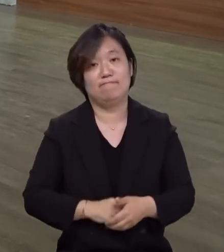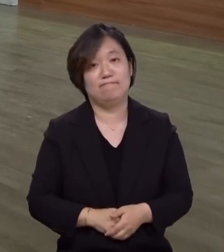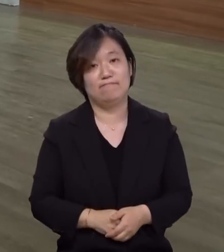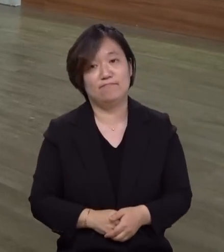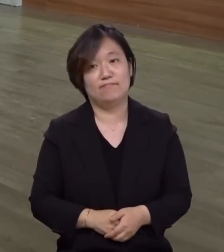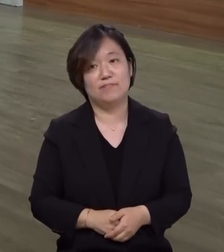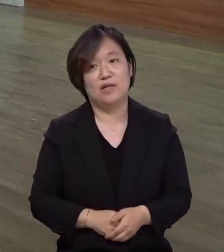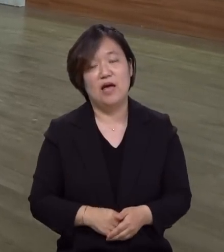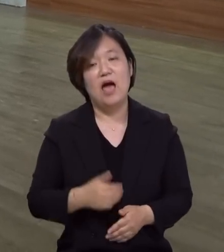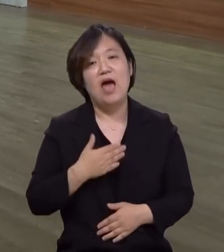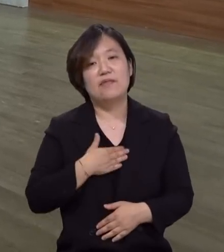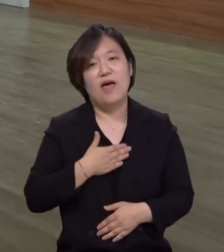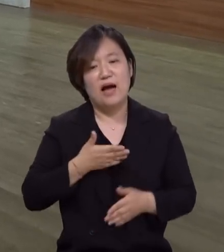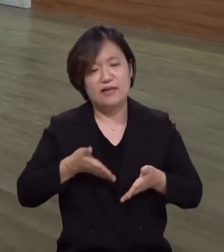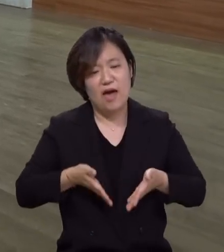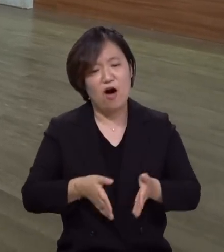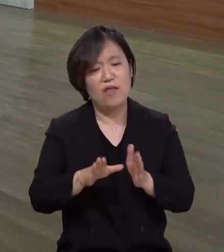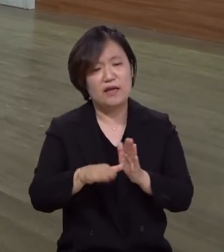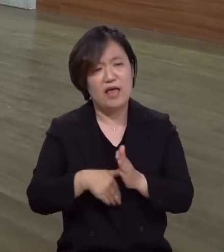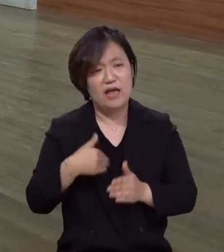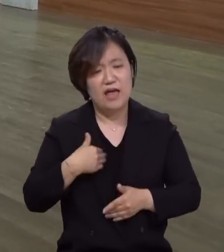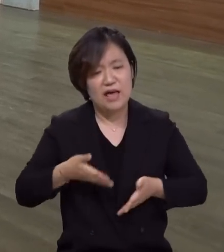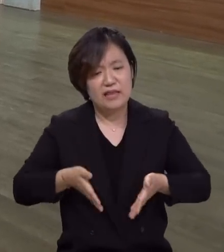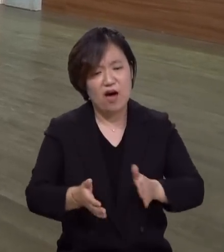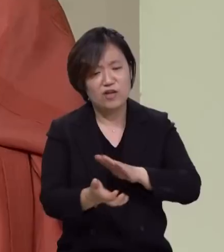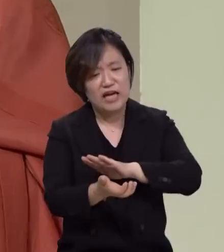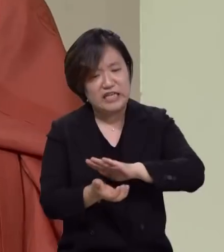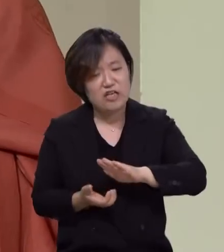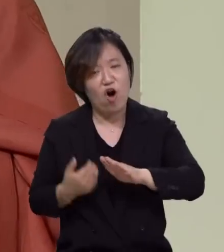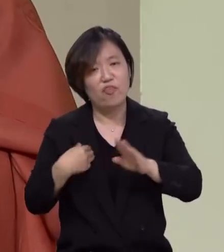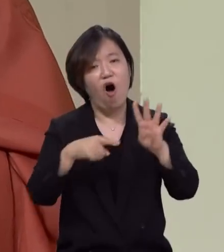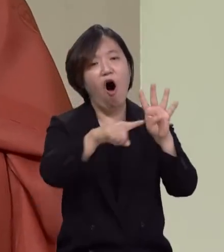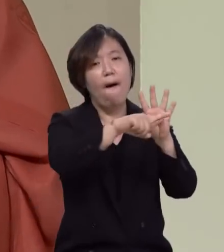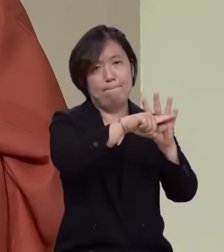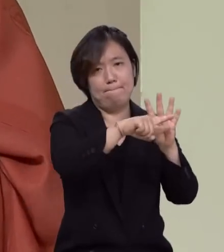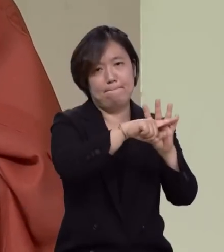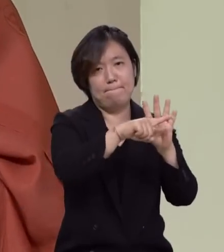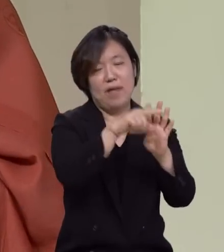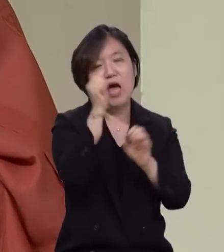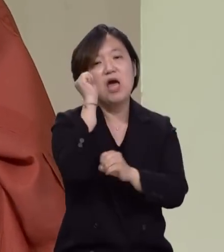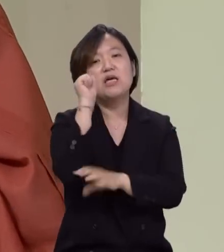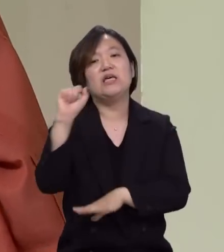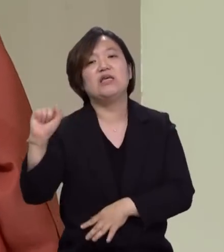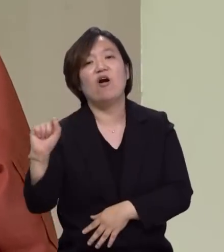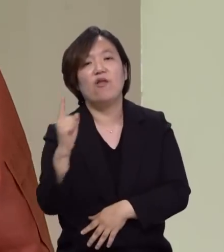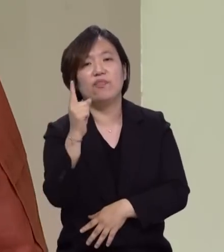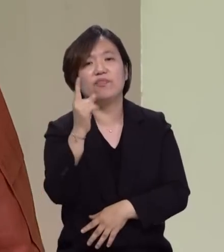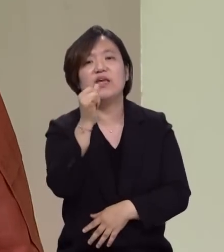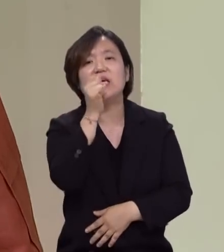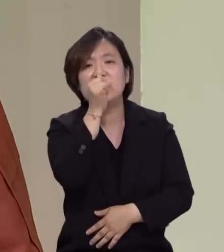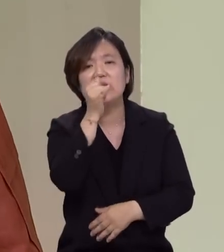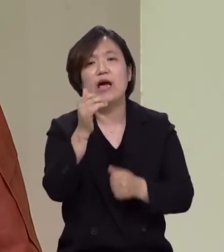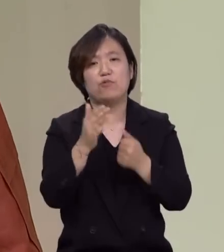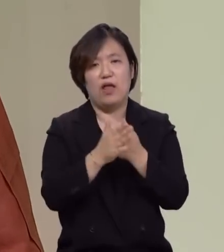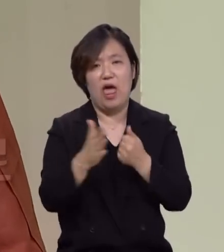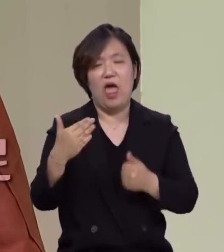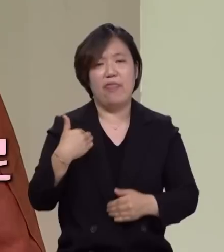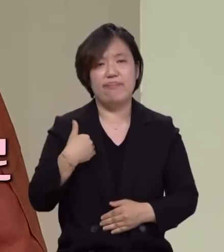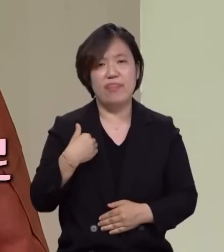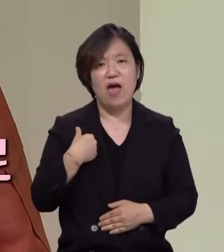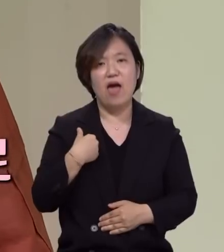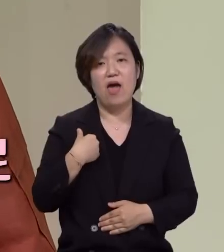자기의 타고난 업의 인연들이 있어서 그 자기가 과거 전생에 지었던 업의 인연대로